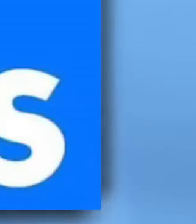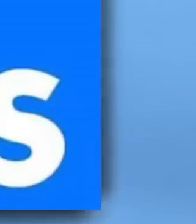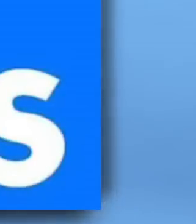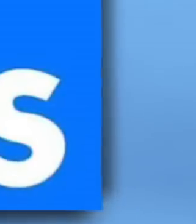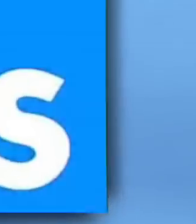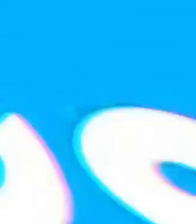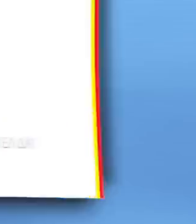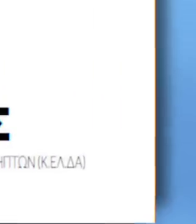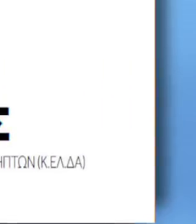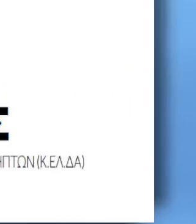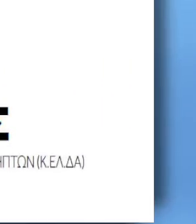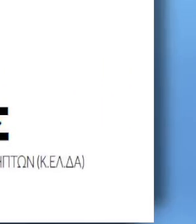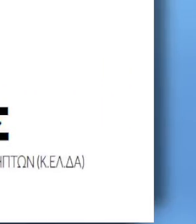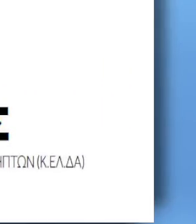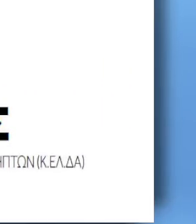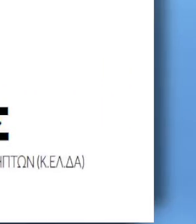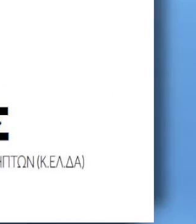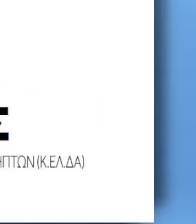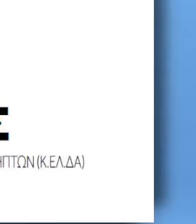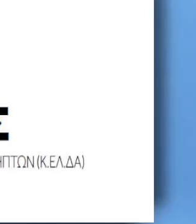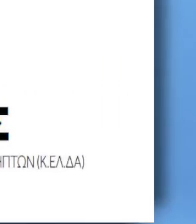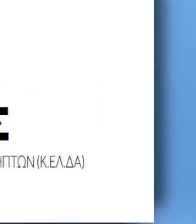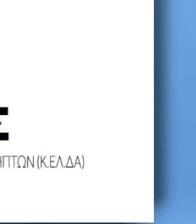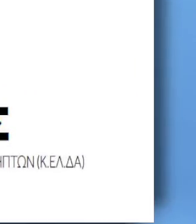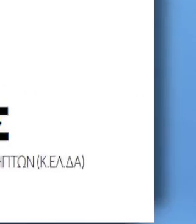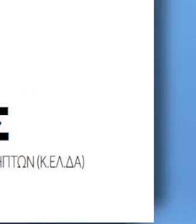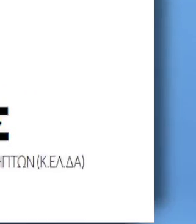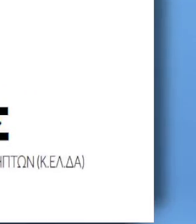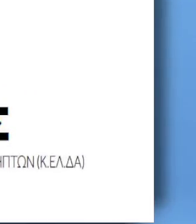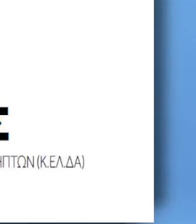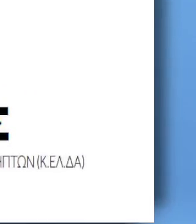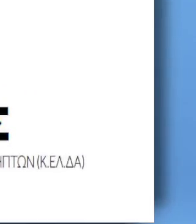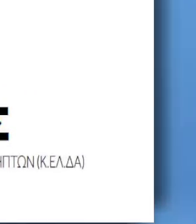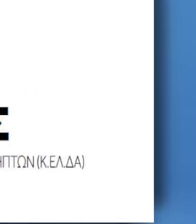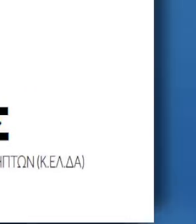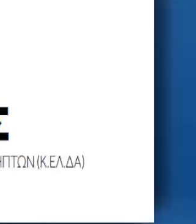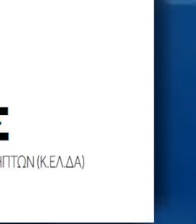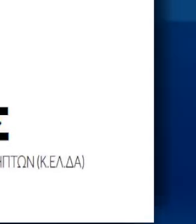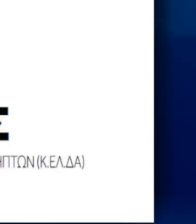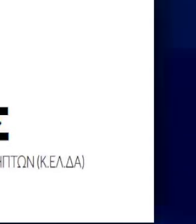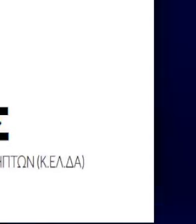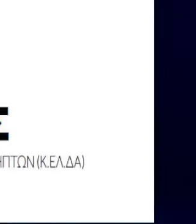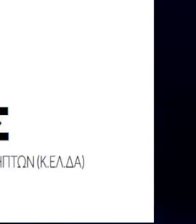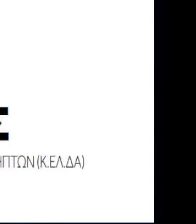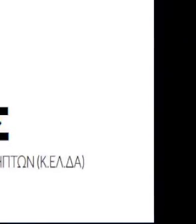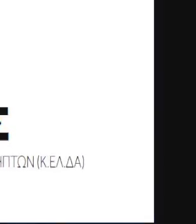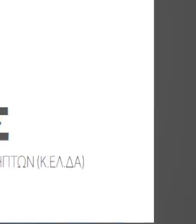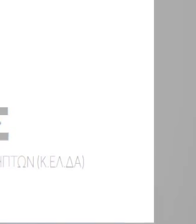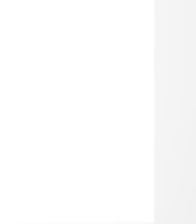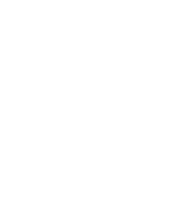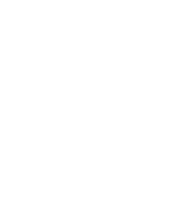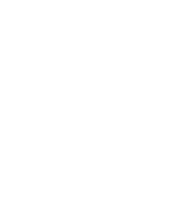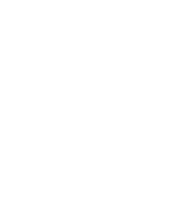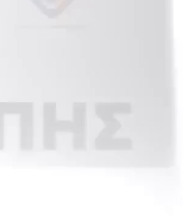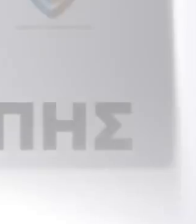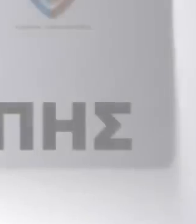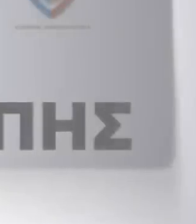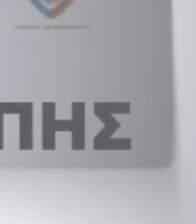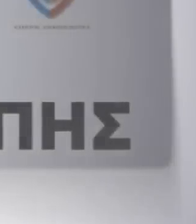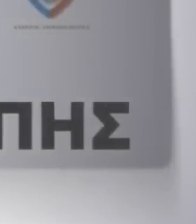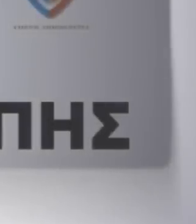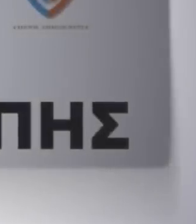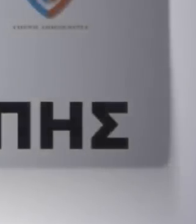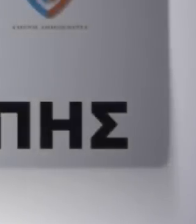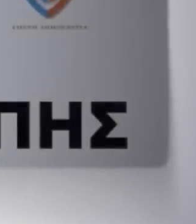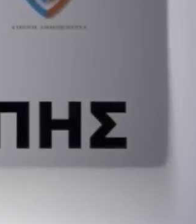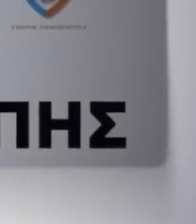πράξη. Ψηφίζουμε Συμμαχία Ανατροπής. Ψήφισε σαν ολόκληρη Ελλάδα να κρέμεται από την ψήφο σου. Ψηφίζουμε Συμμαχία